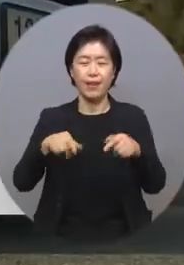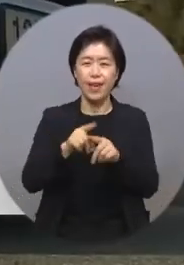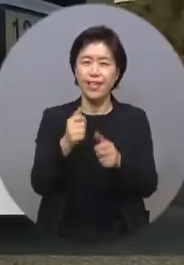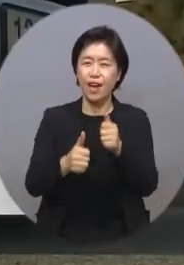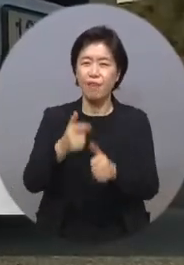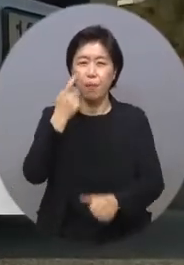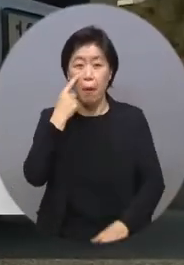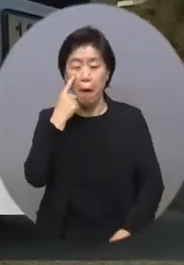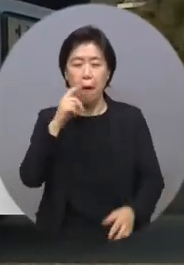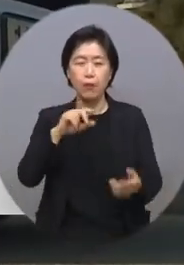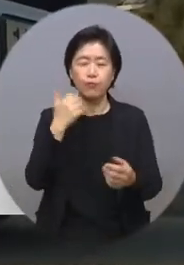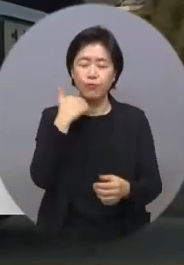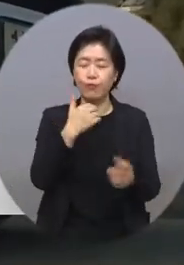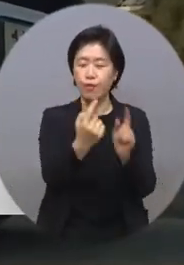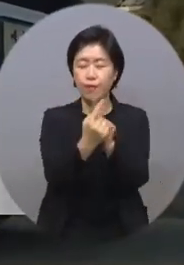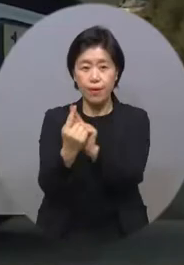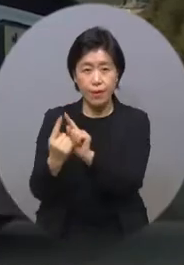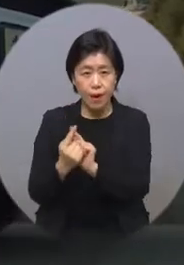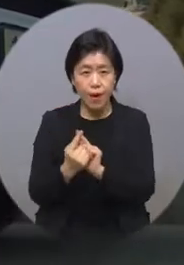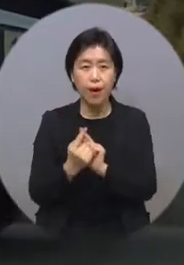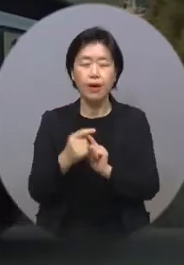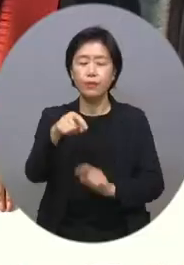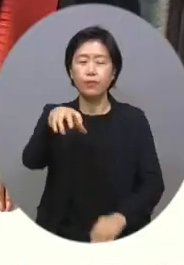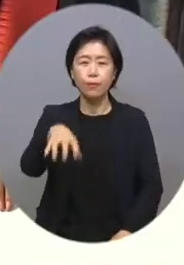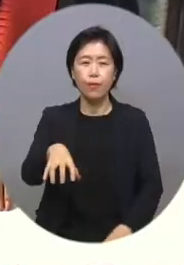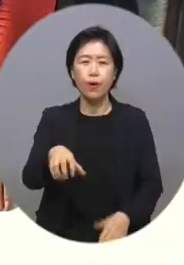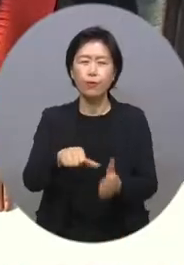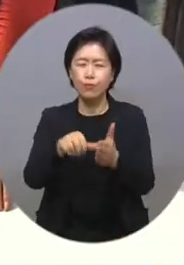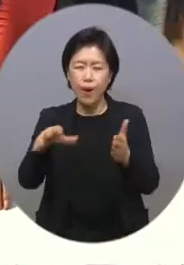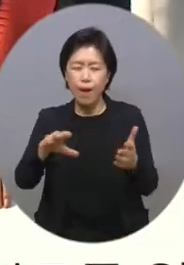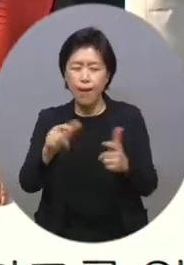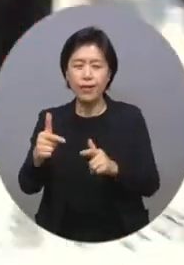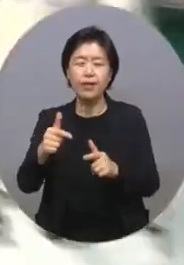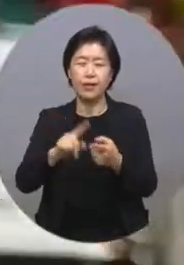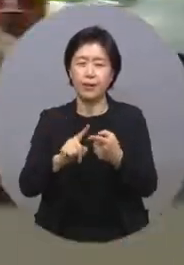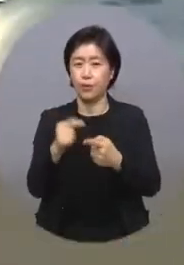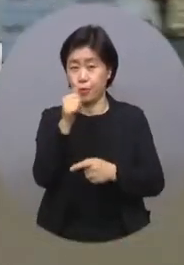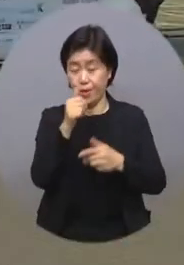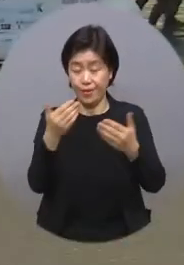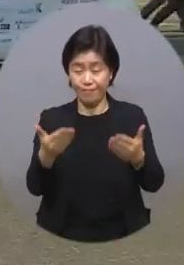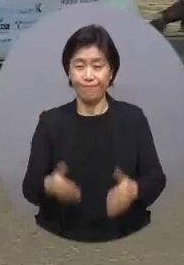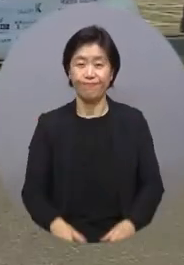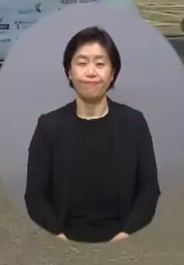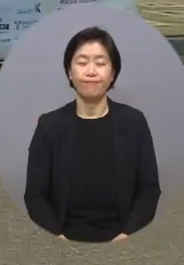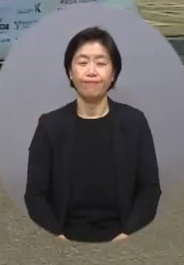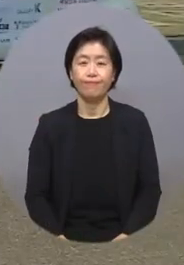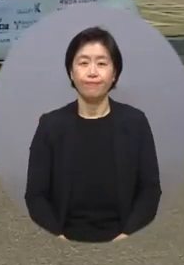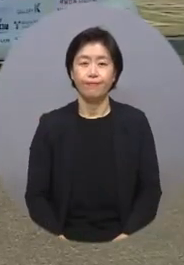특산품 소개 와 판매까지 연결합니다 복지 tv 뉴스 처음도 됩니다